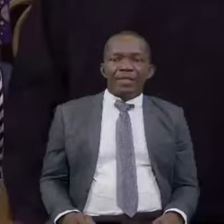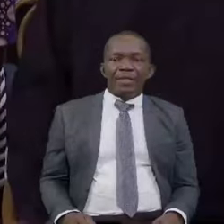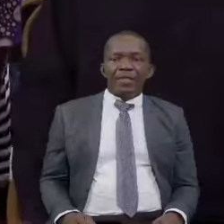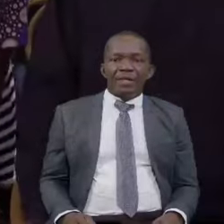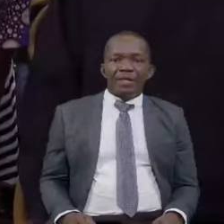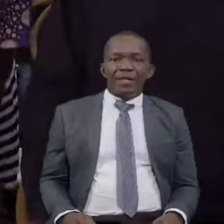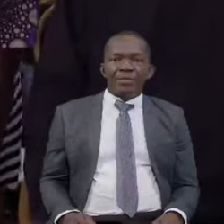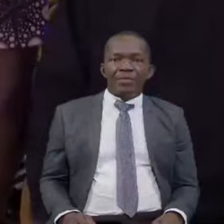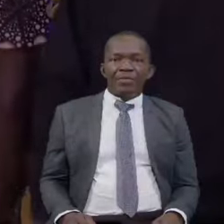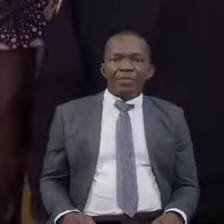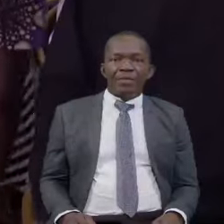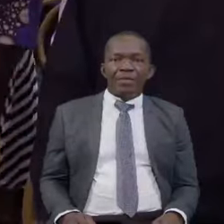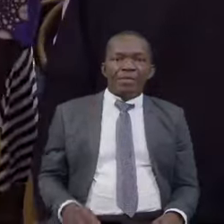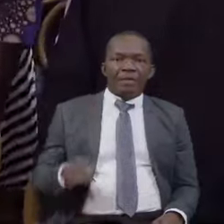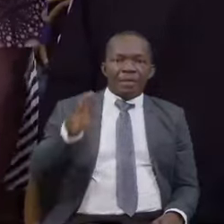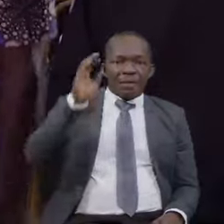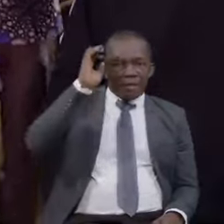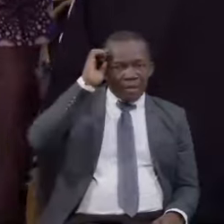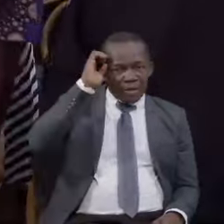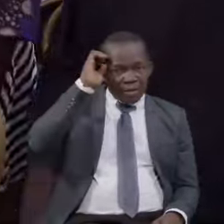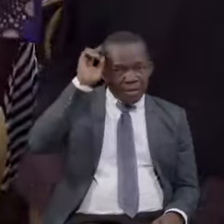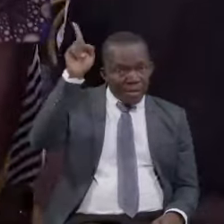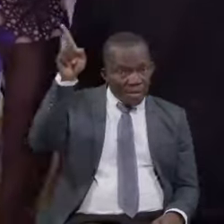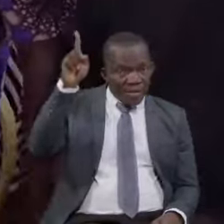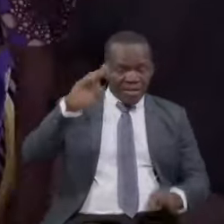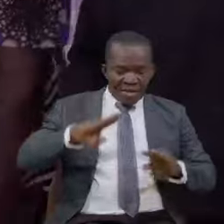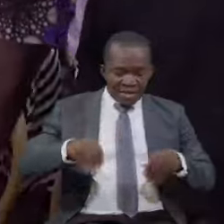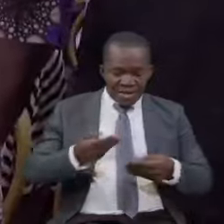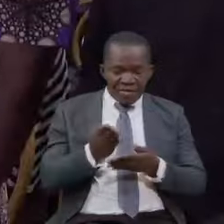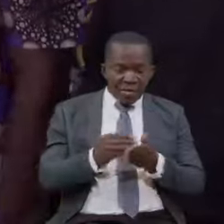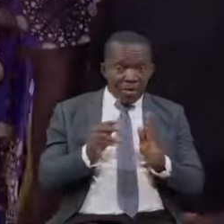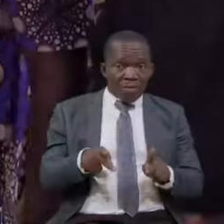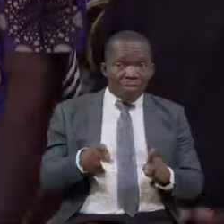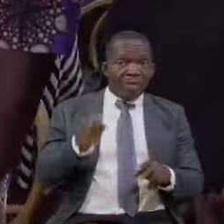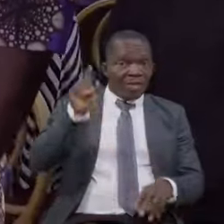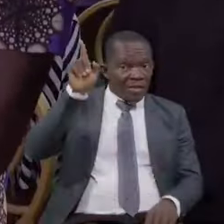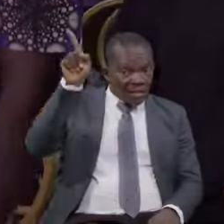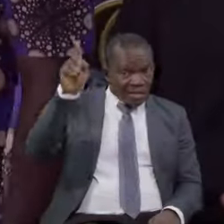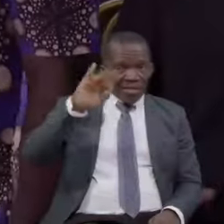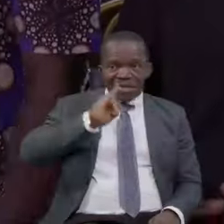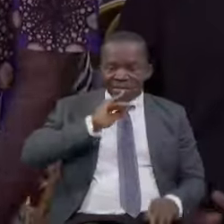il a donné les un et te donnera pour toi